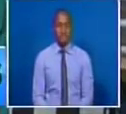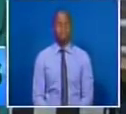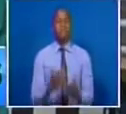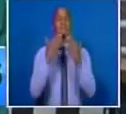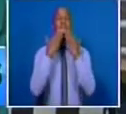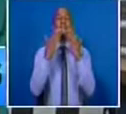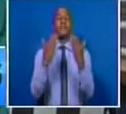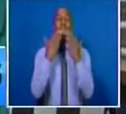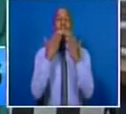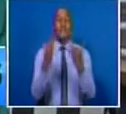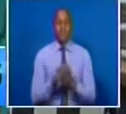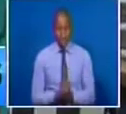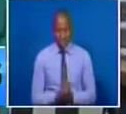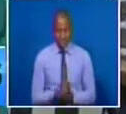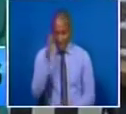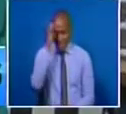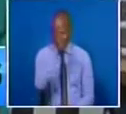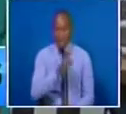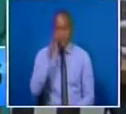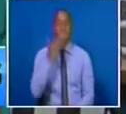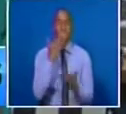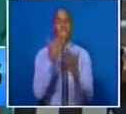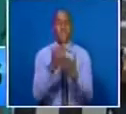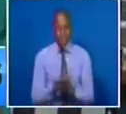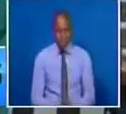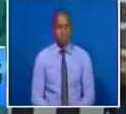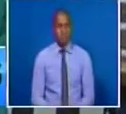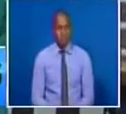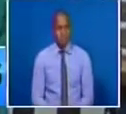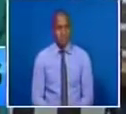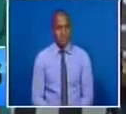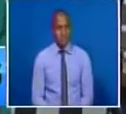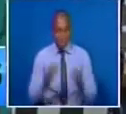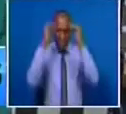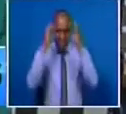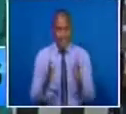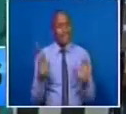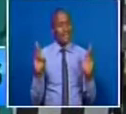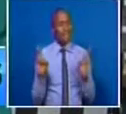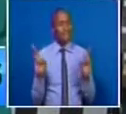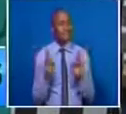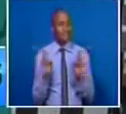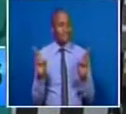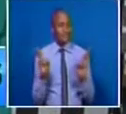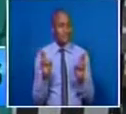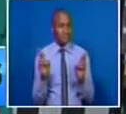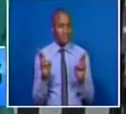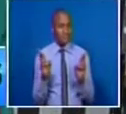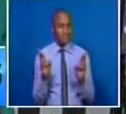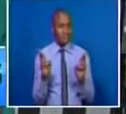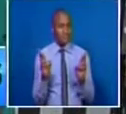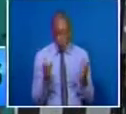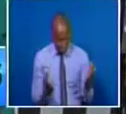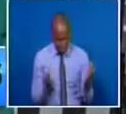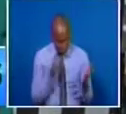Asante sana mwenzangu Lulu Hassan kwa mahojiano hayo. Kwa kweli profesa amejipanga kabisa, na tunaona